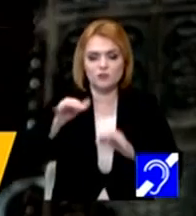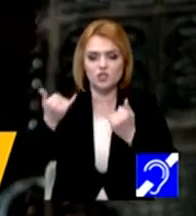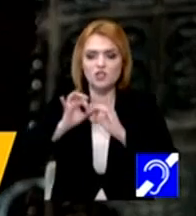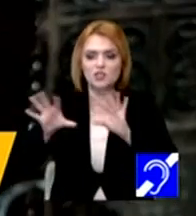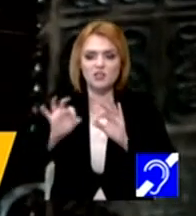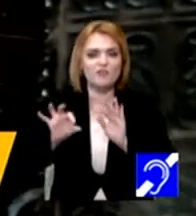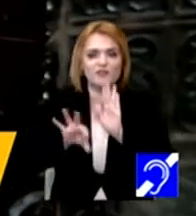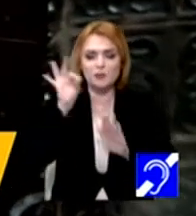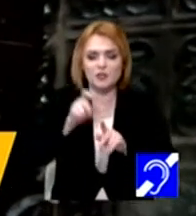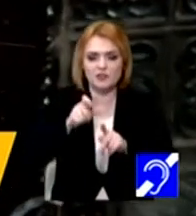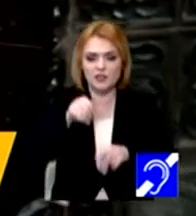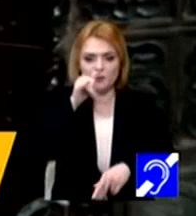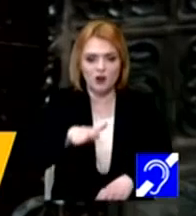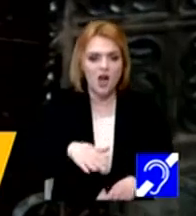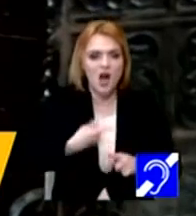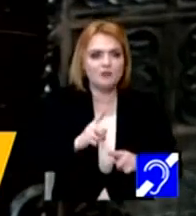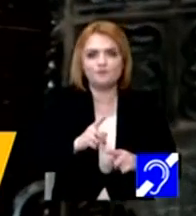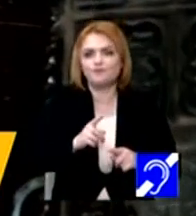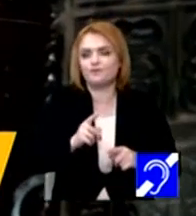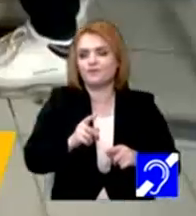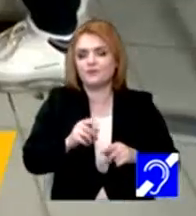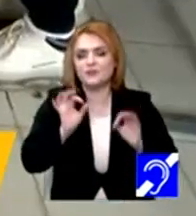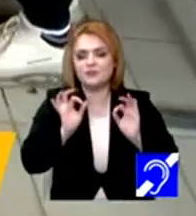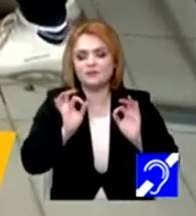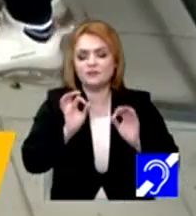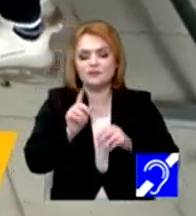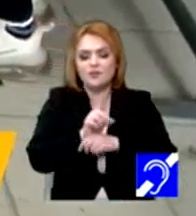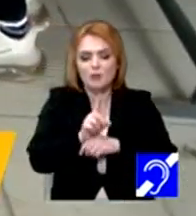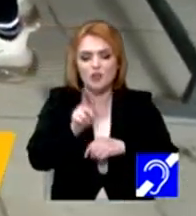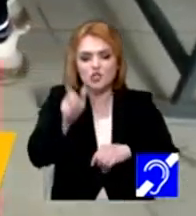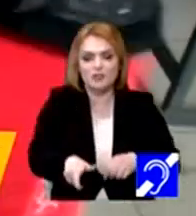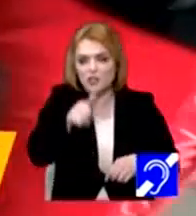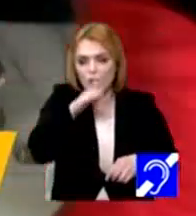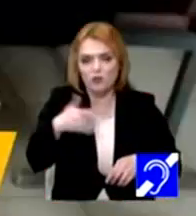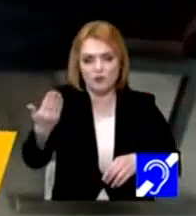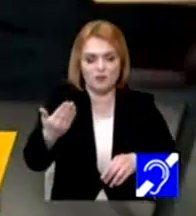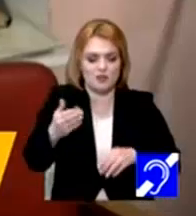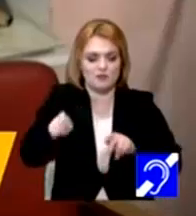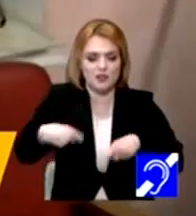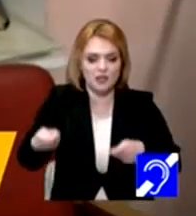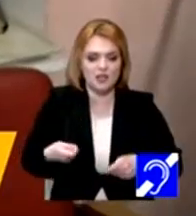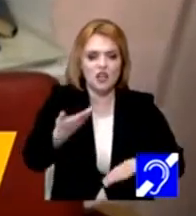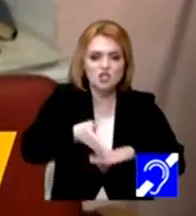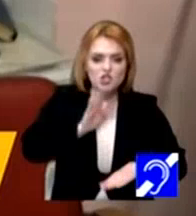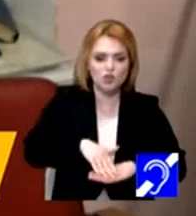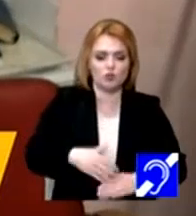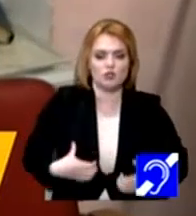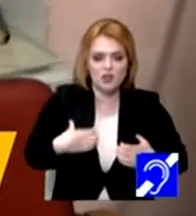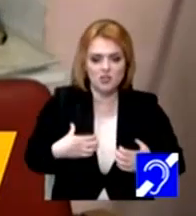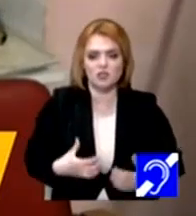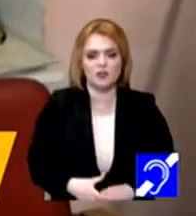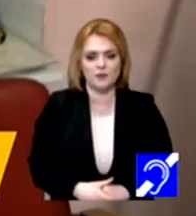Ну, нормальный человек это не может спокойно воспринимать. Очень страшно. Выехать было очень сложно.